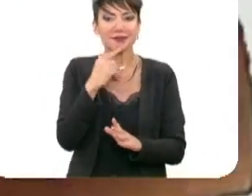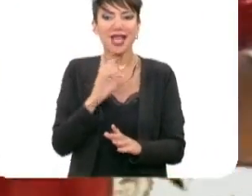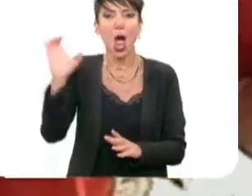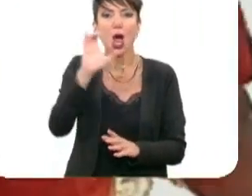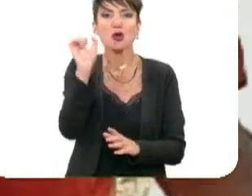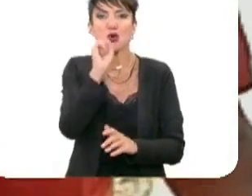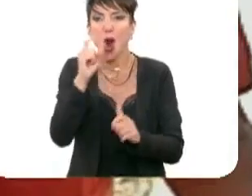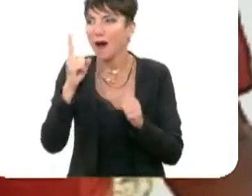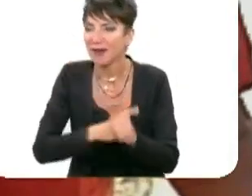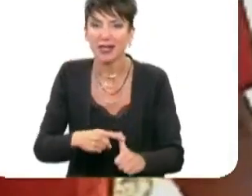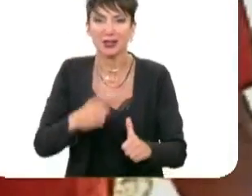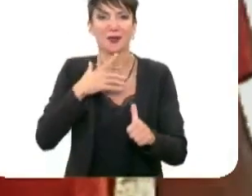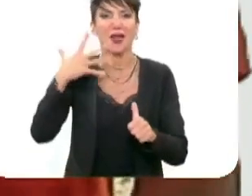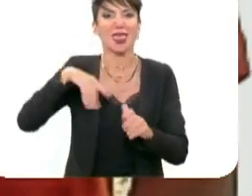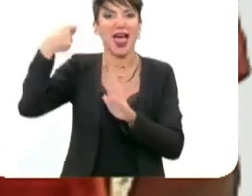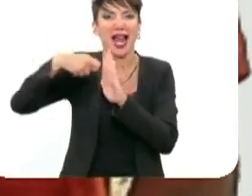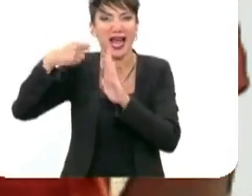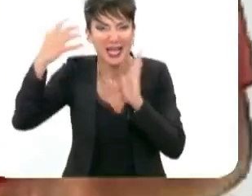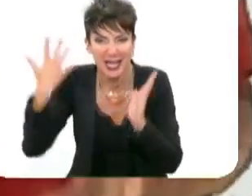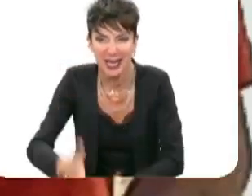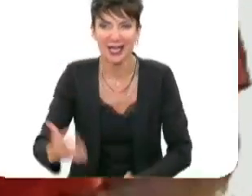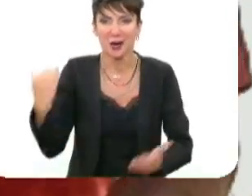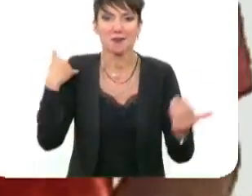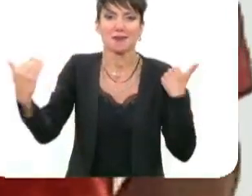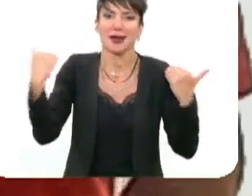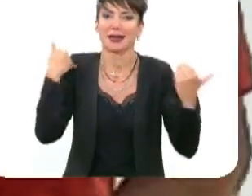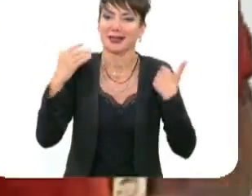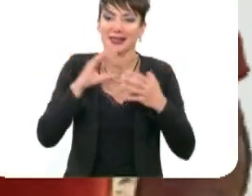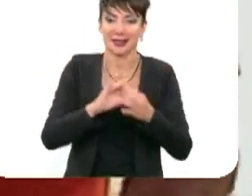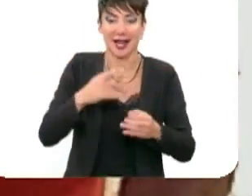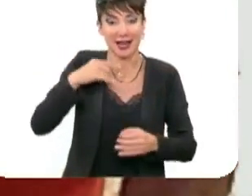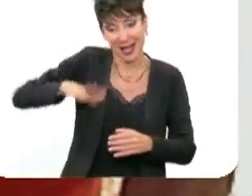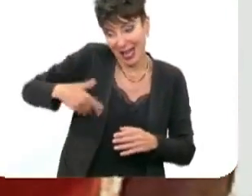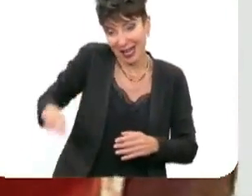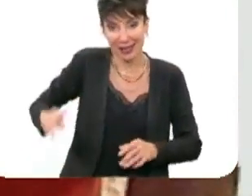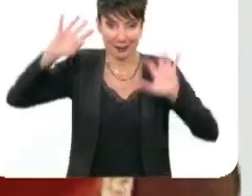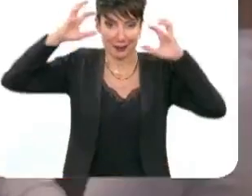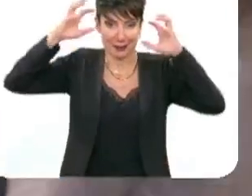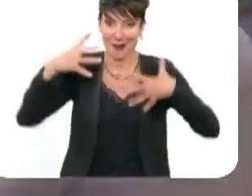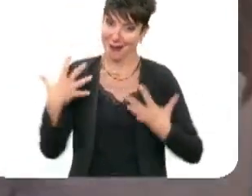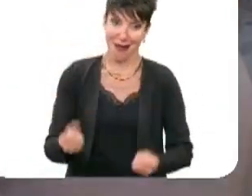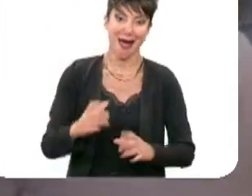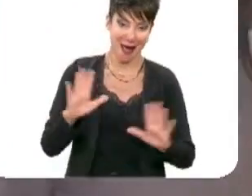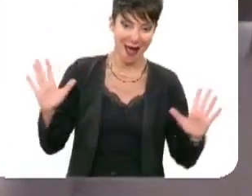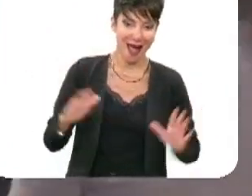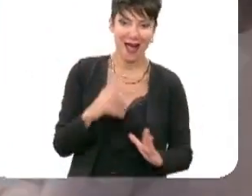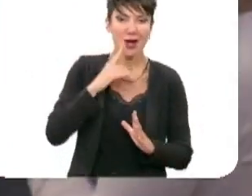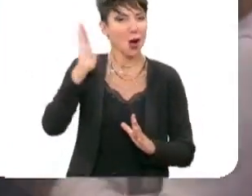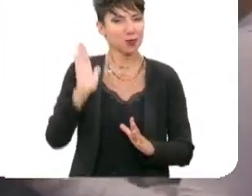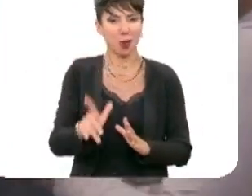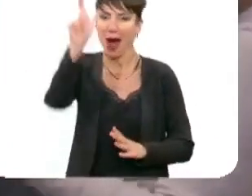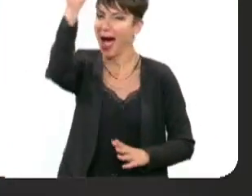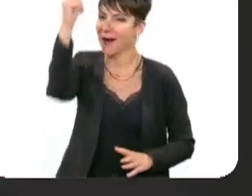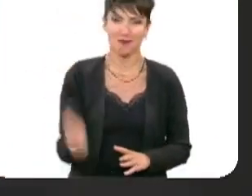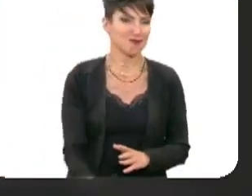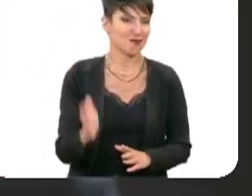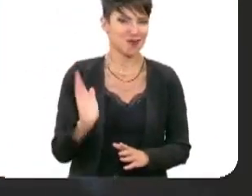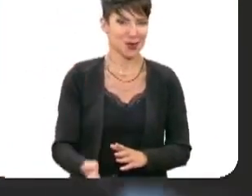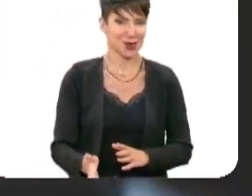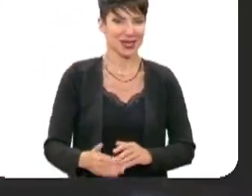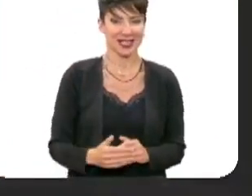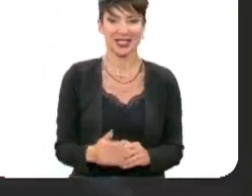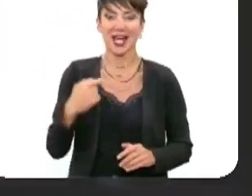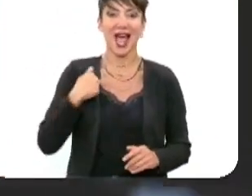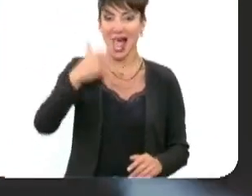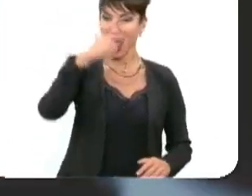μέχρι σειρά μικρού μήκους. Οπότε επειδή είμαστε και λίγο τρελοί στην Κρήτη, κουζούλη με την καλή έννοια, όλα μπορείς να τα περιμένεις από το καλοκαίρι στο Νότο. Εγώ